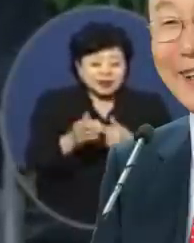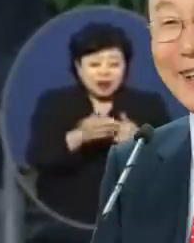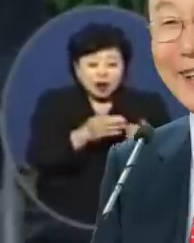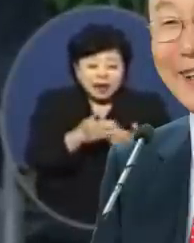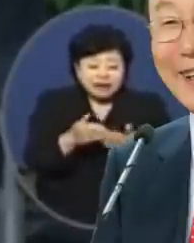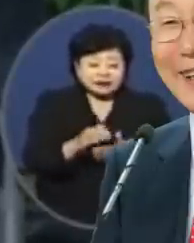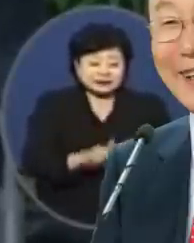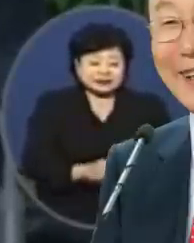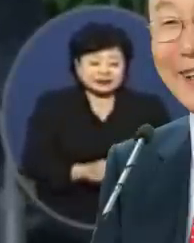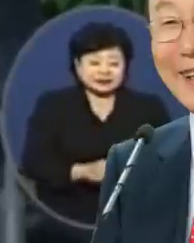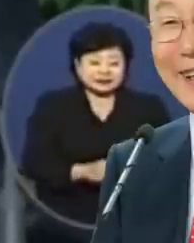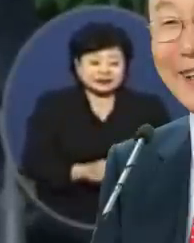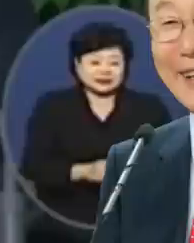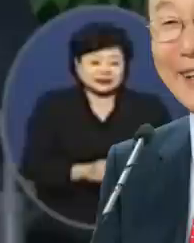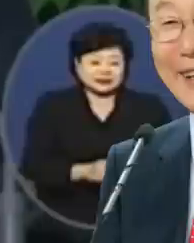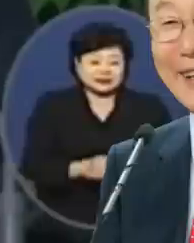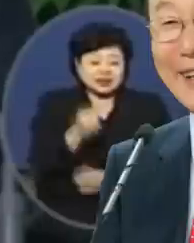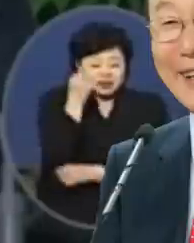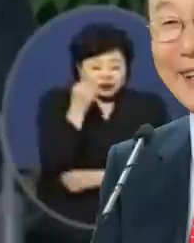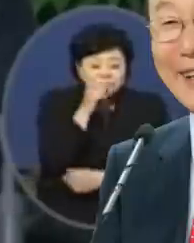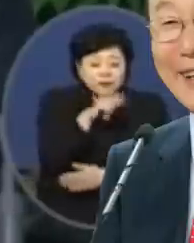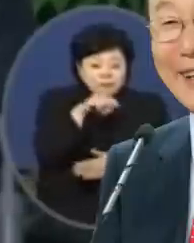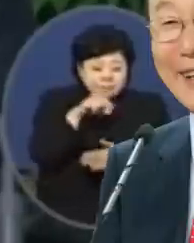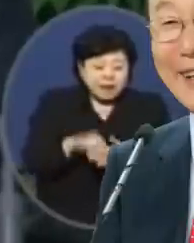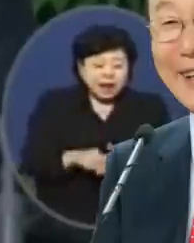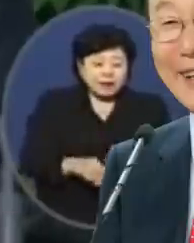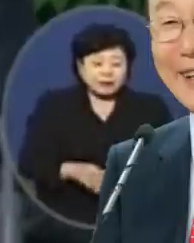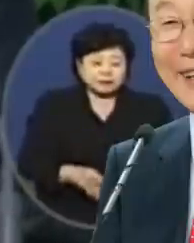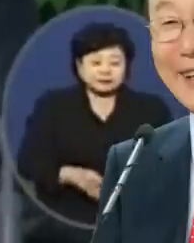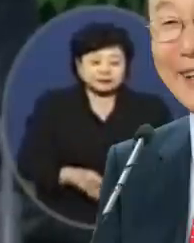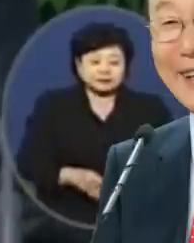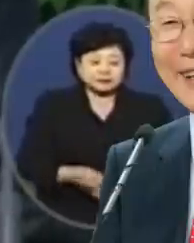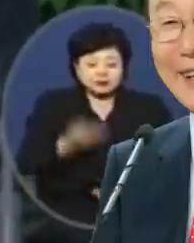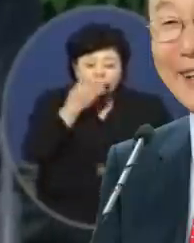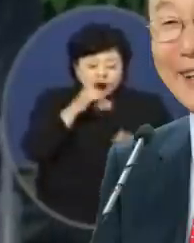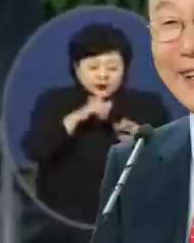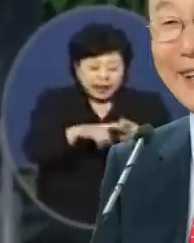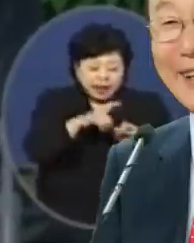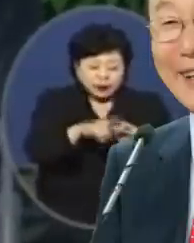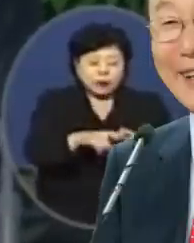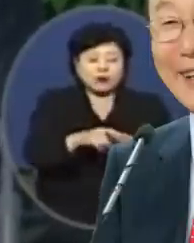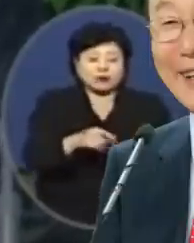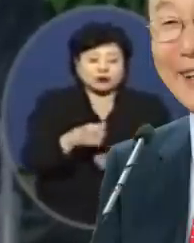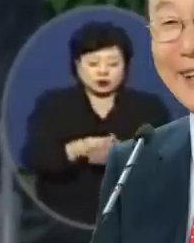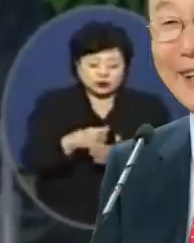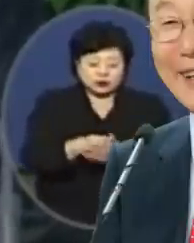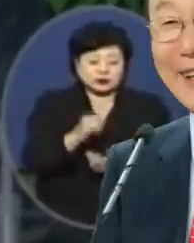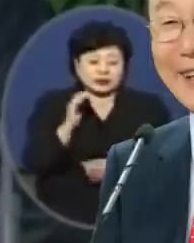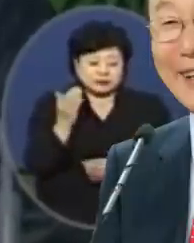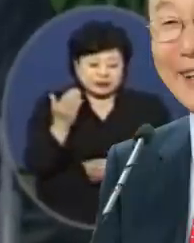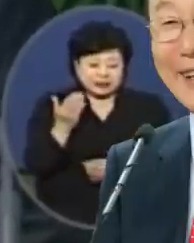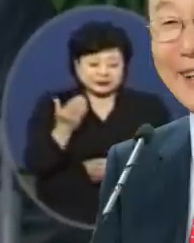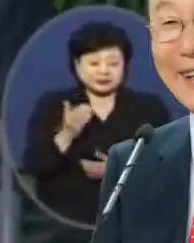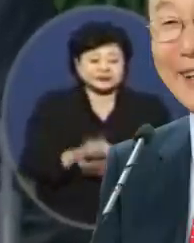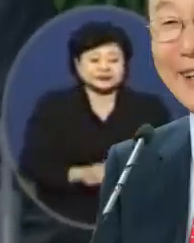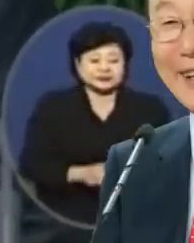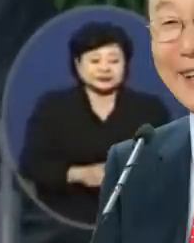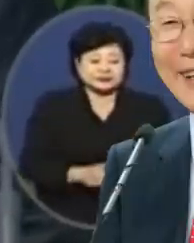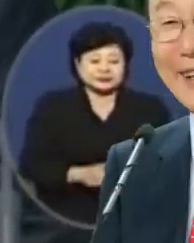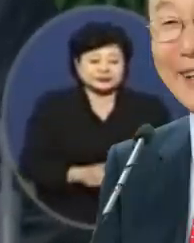것이 근원적으로 마음먹기에 달렸던 것입니다. 마음먹기에